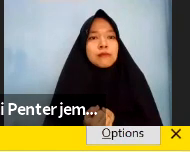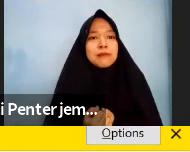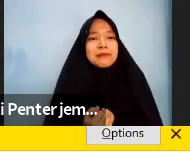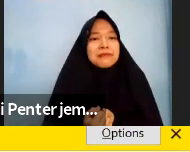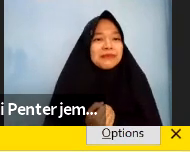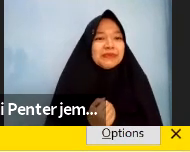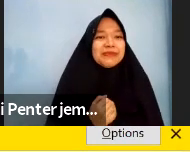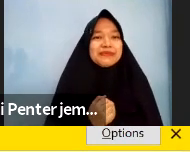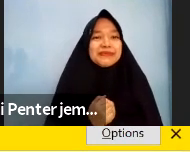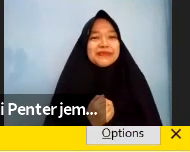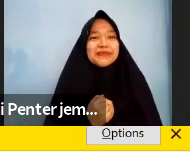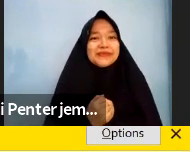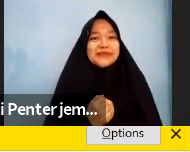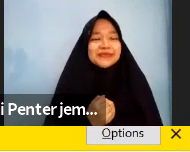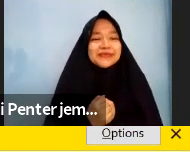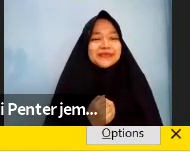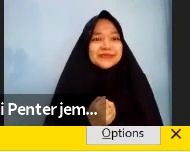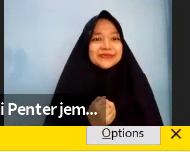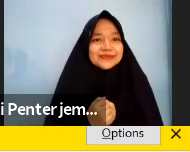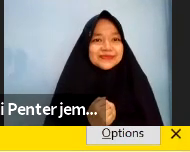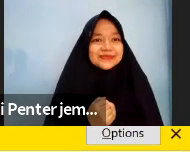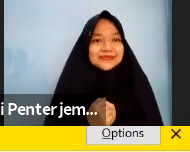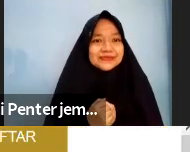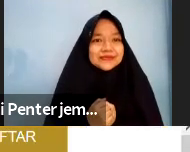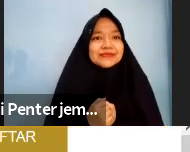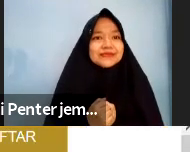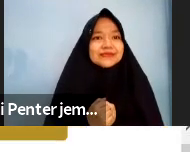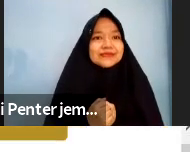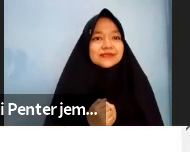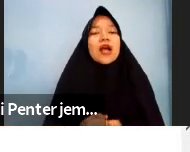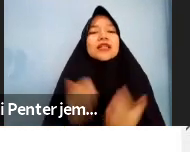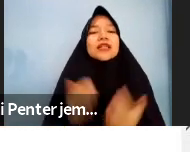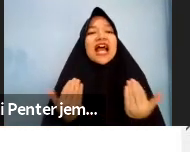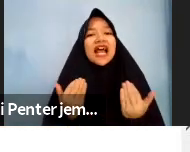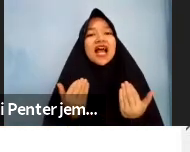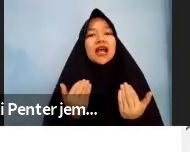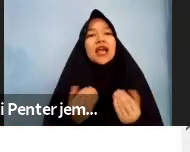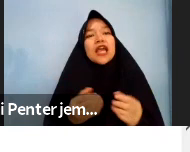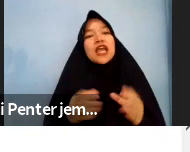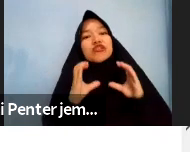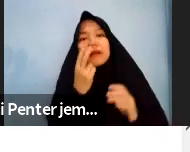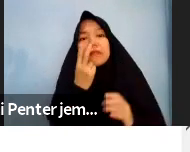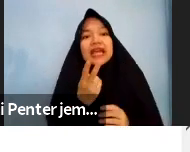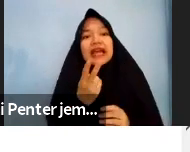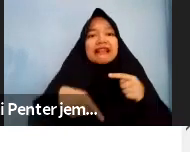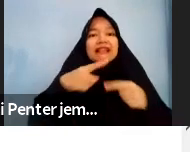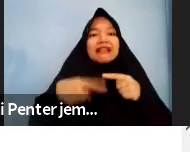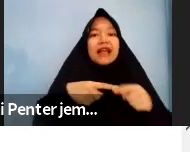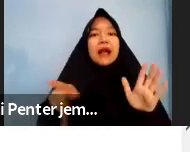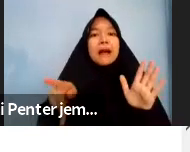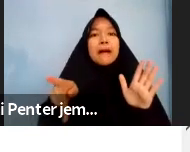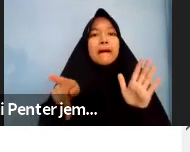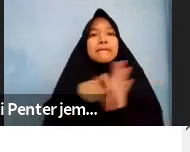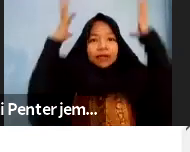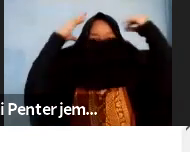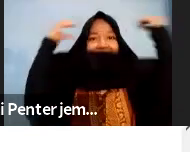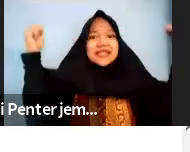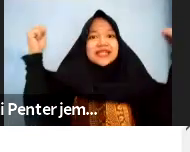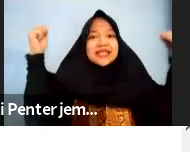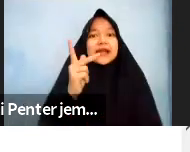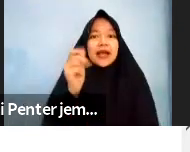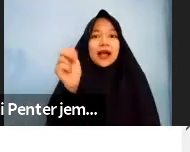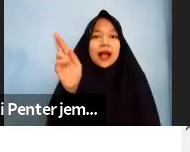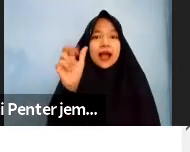Hai nah pendidikan karakter nah pendidikan karakter ini ini ada pena si Budi Jadi kalau pena